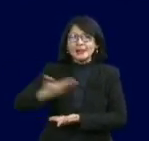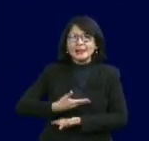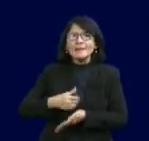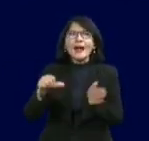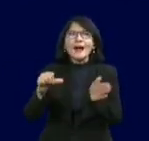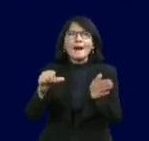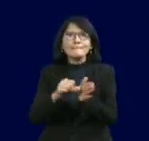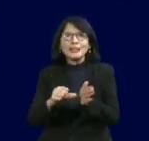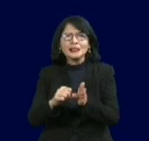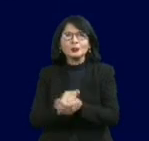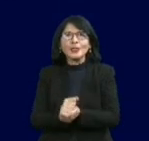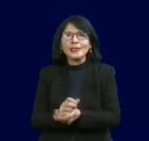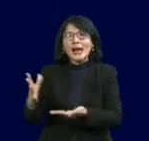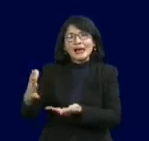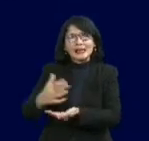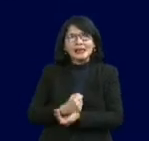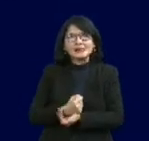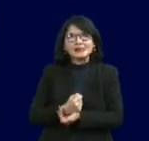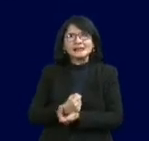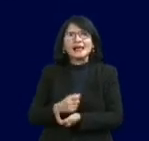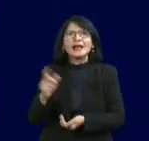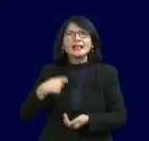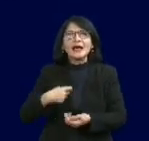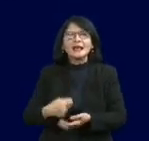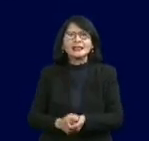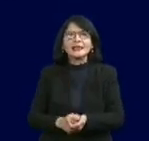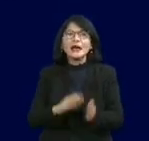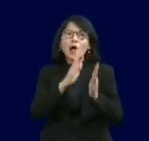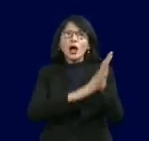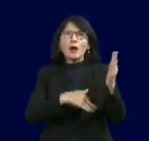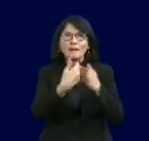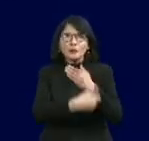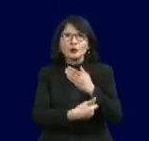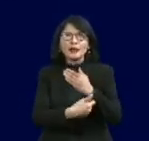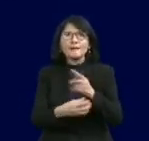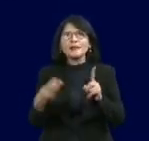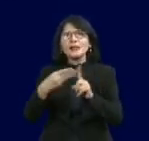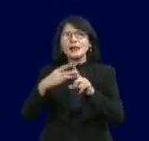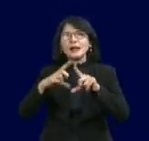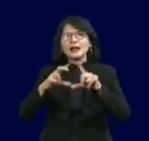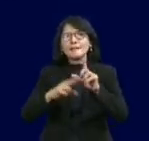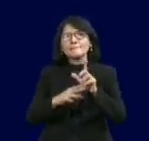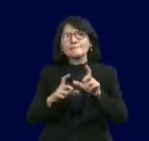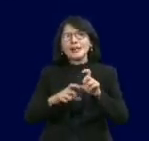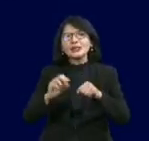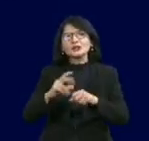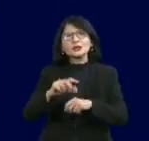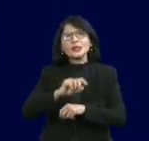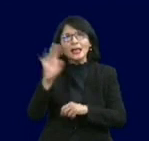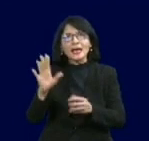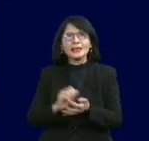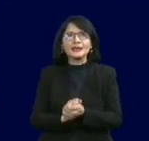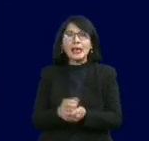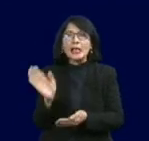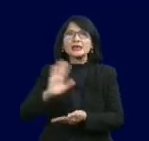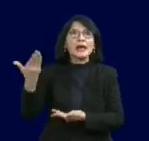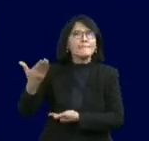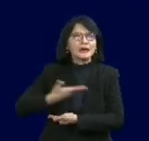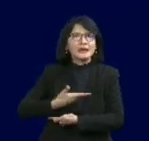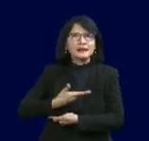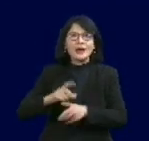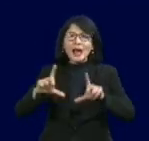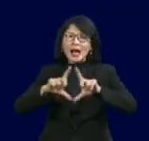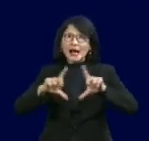bantuan subsidi upah gaji dari Kemenaker, dari program-program selainnya. Ini, dan juga tidak menerima